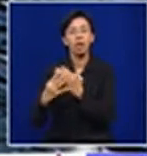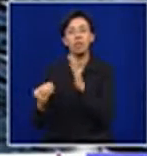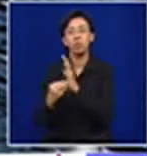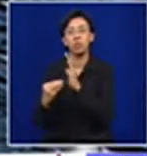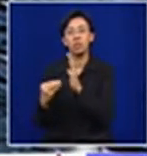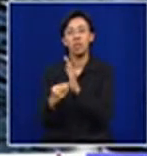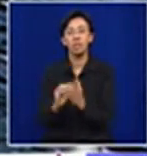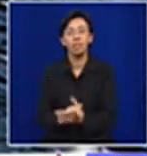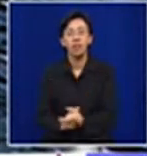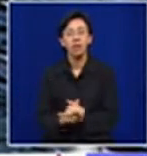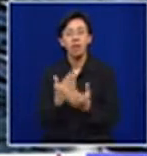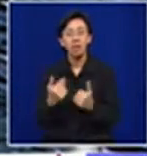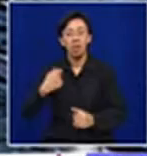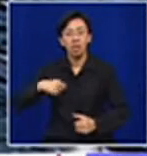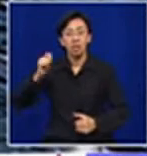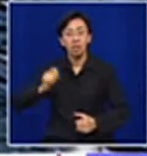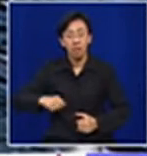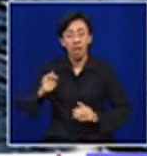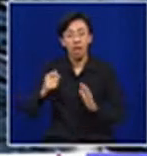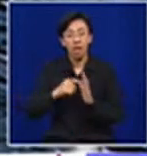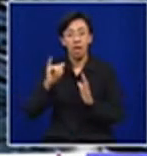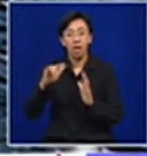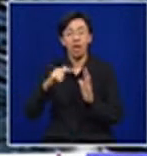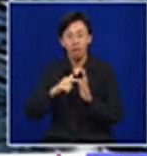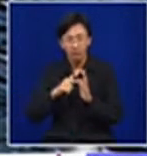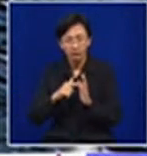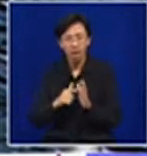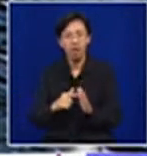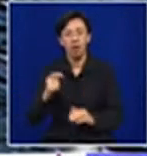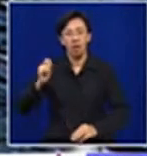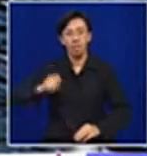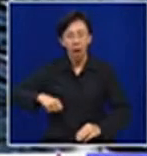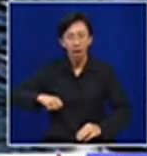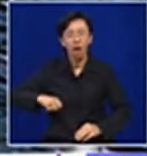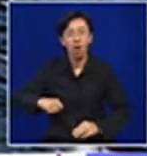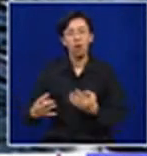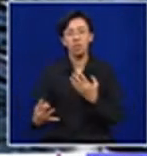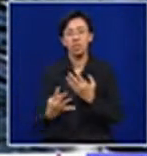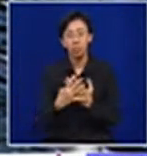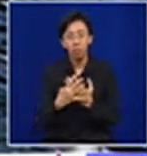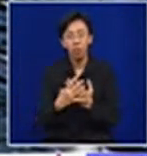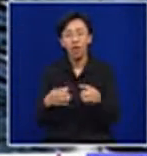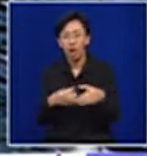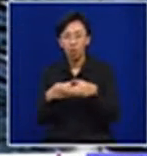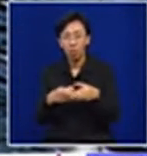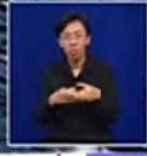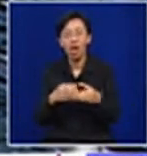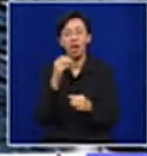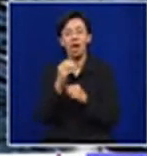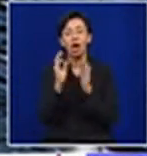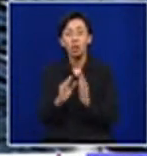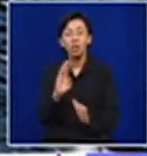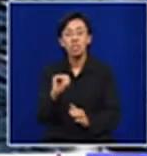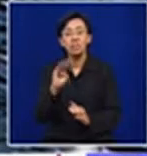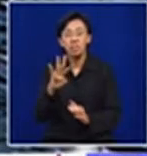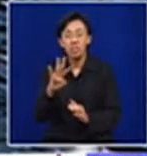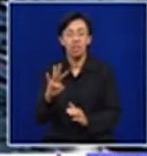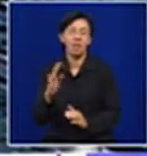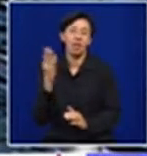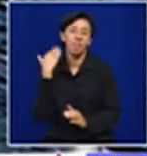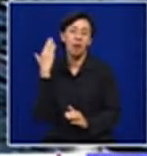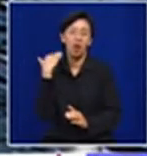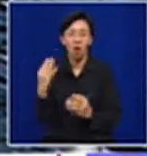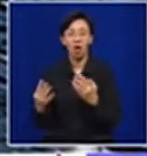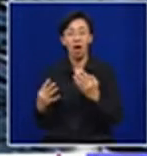ทันทีนะคะหลังจากที่ศาลอาญากรุงเทพใต้พิพากษาแก้โทษจำคุกนายชูวิทย์และพวกรวม44คนในคดีรื้อบ